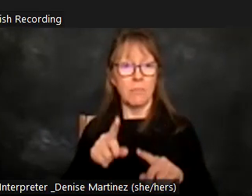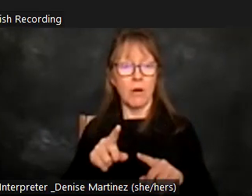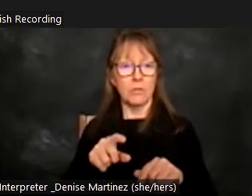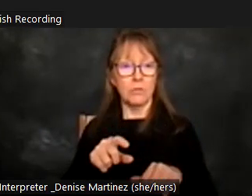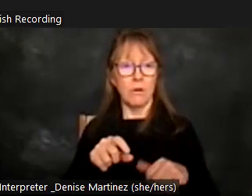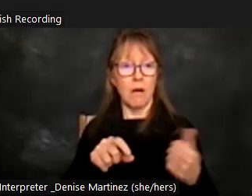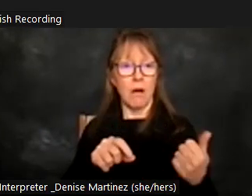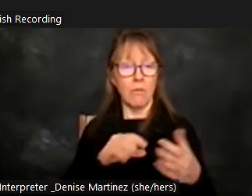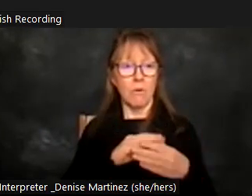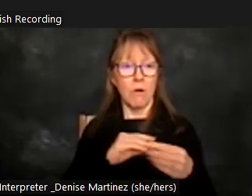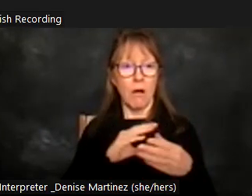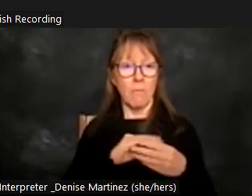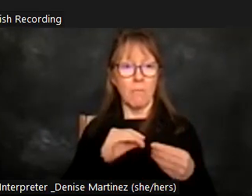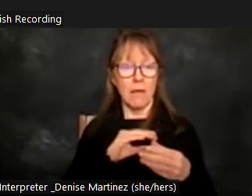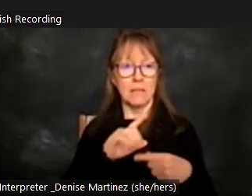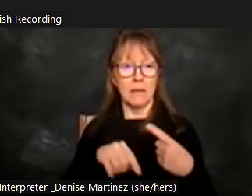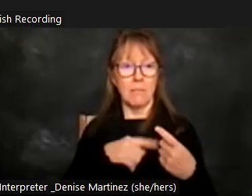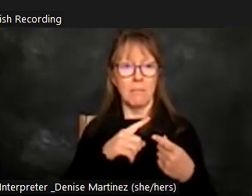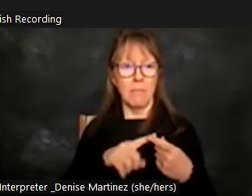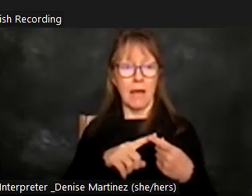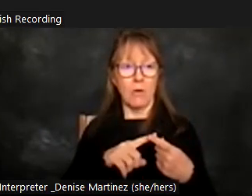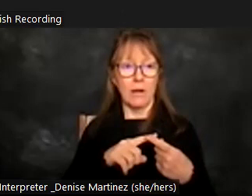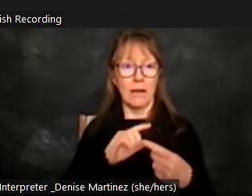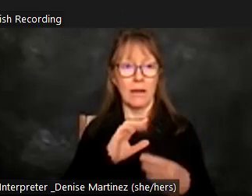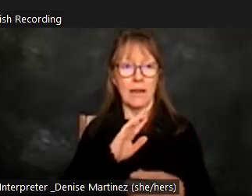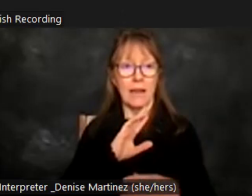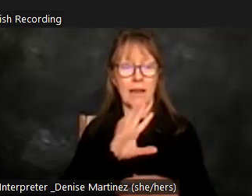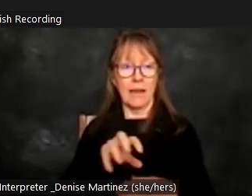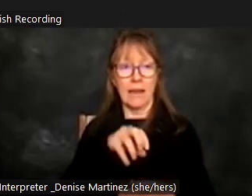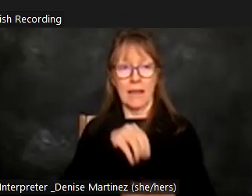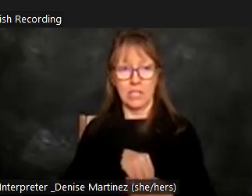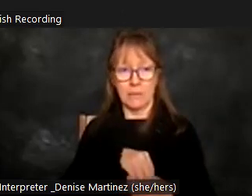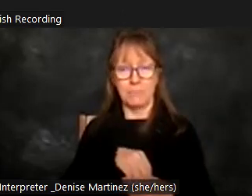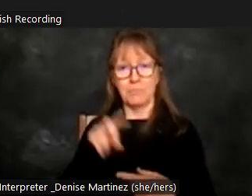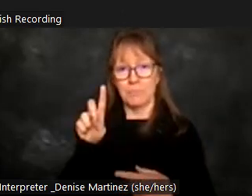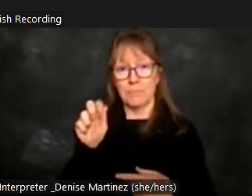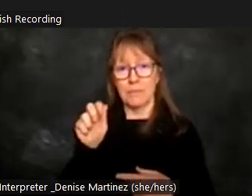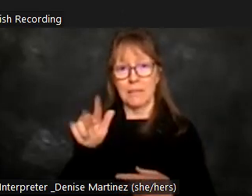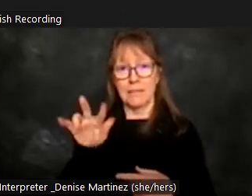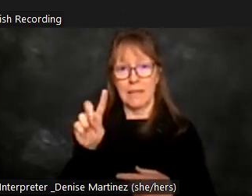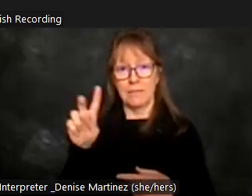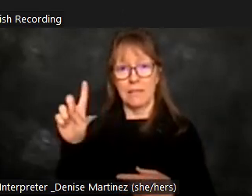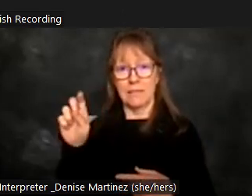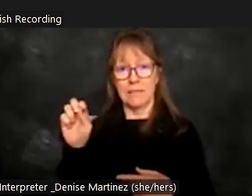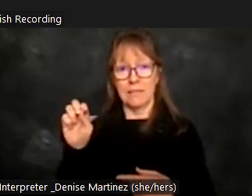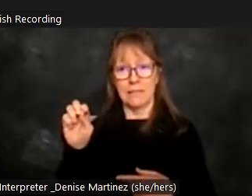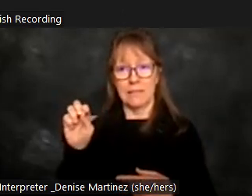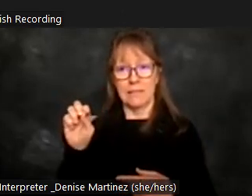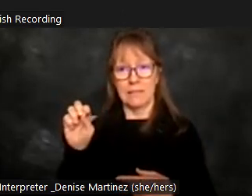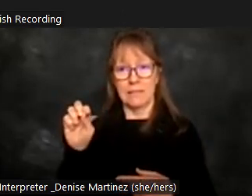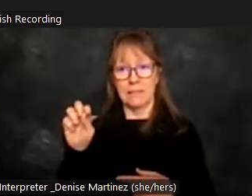comments pense que provided around il engagement. était joint This is from qui a David réponse pour Chow. lui. I'll go ahead C'est David qui and déposé, moi par read this l'île,